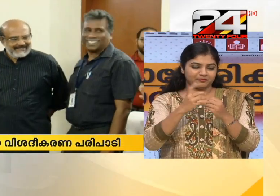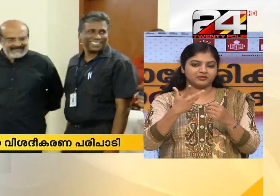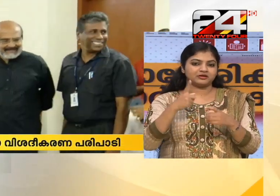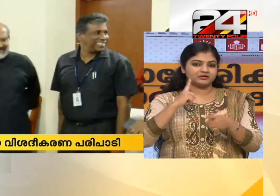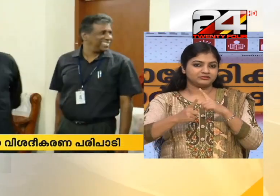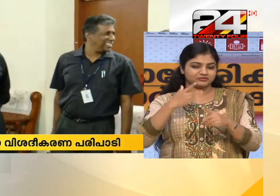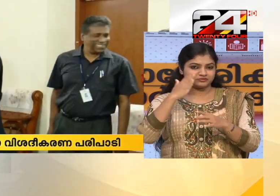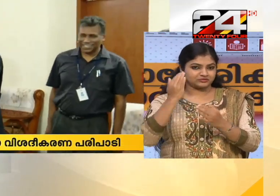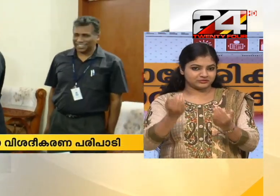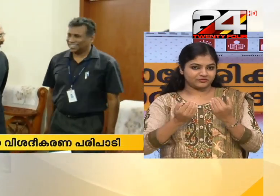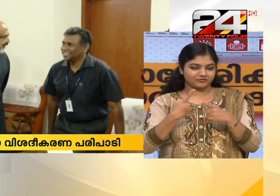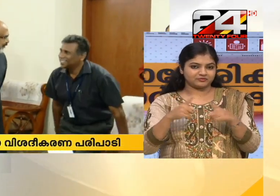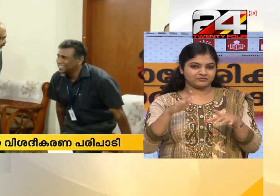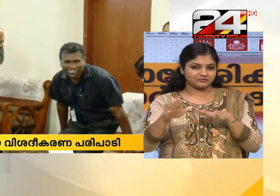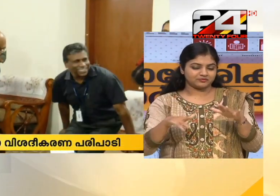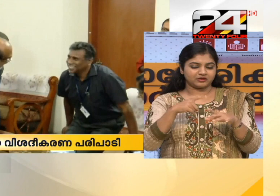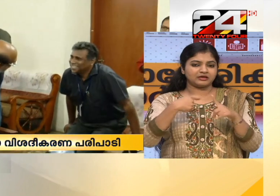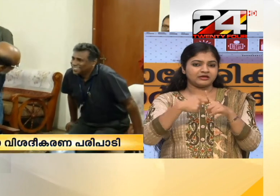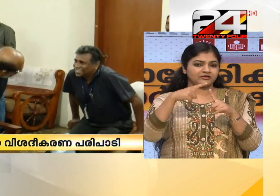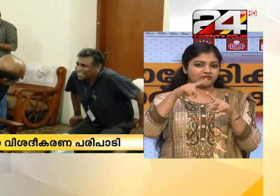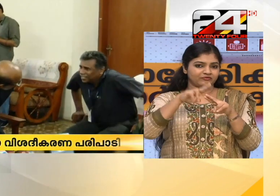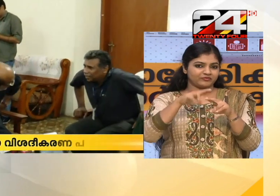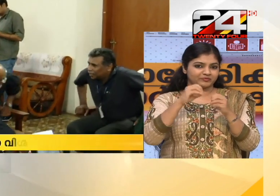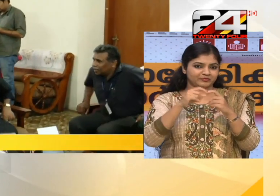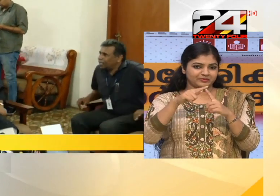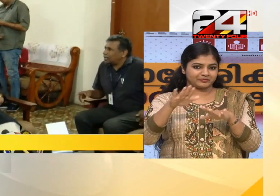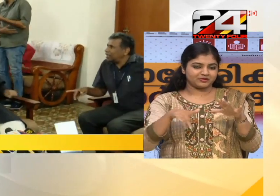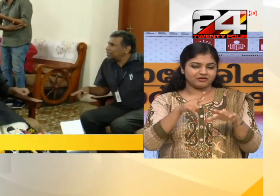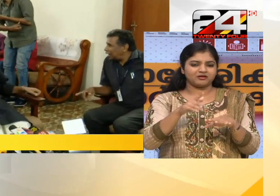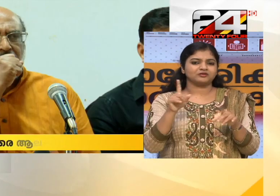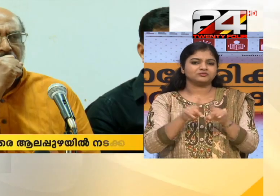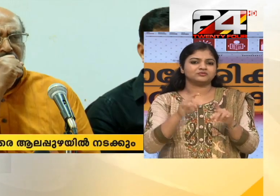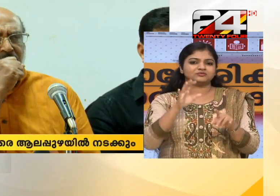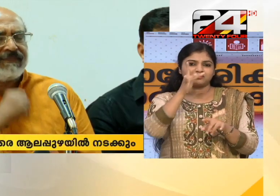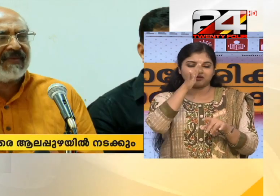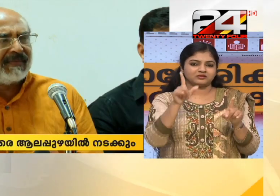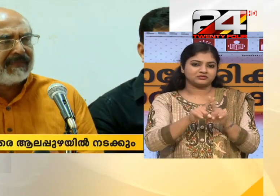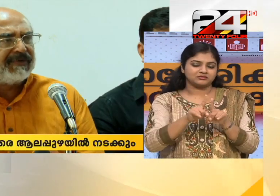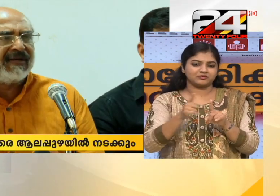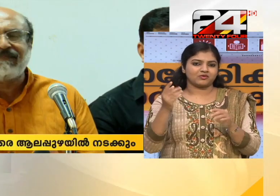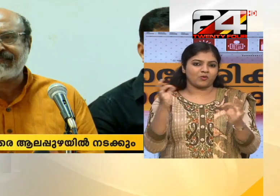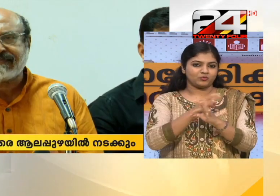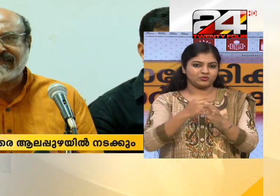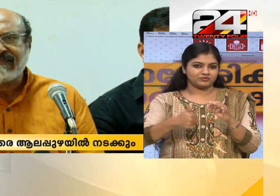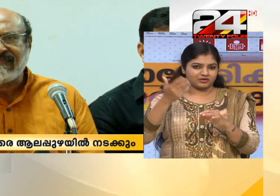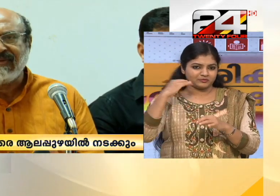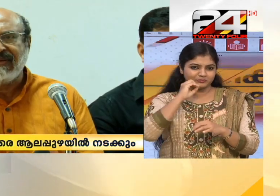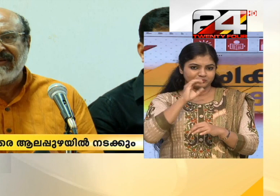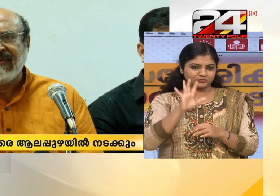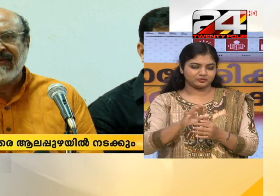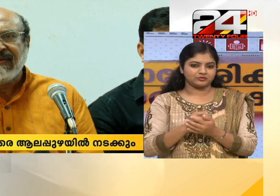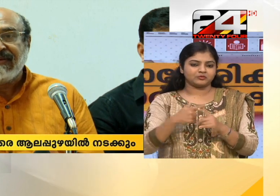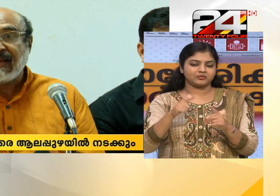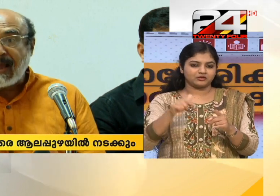അടക്കമുള്ള കിഫ്ബി പ്രഖ്യാപനങ്ങൾ വെറും പ്രഹസനങ്ങൾ മാത്രമാണെന്ന പ്രതിപക്ഷ വിമർശനങ്ങൾക്ക് മറുപടി കൂടിയാണ് 8, 9, 10 തീയതികളിലായി സംഘടിപ്പിച്ചിട്ടുള്ള സെമിനാറുകളും